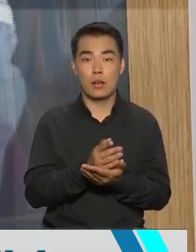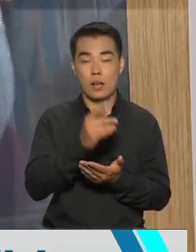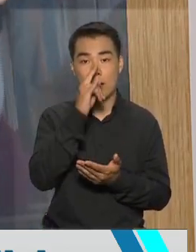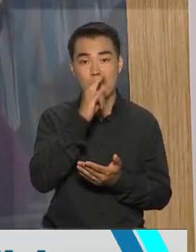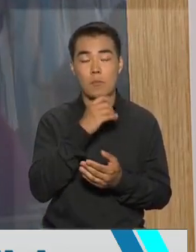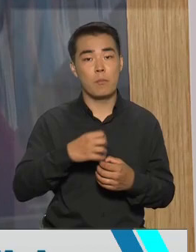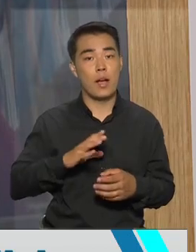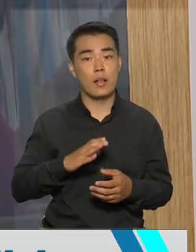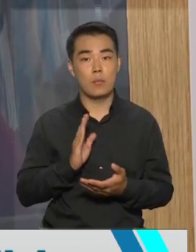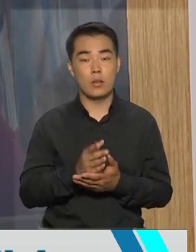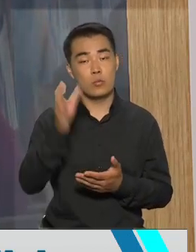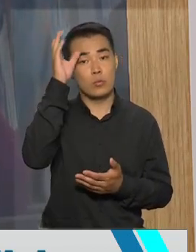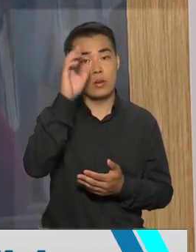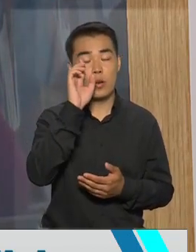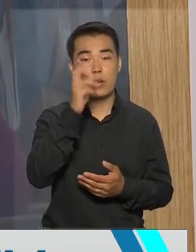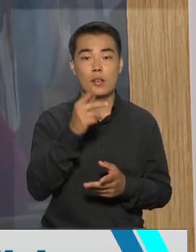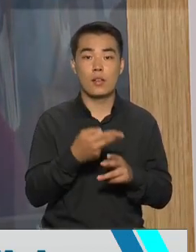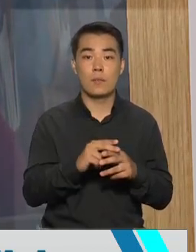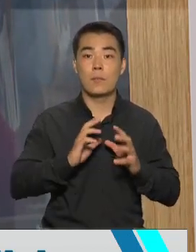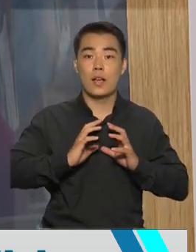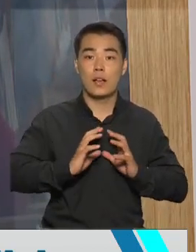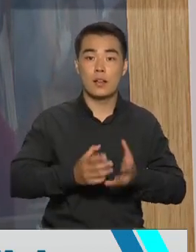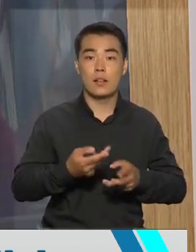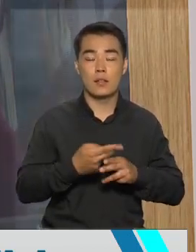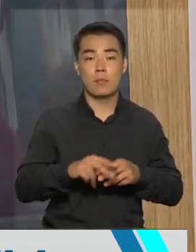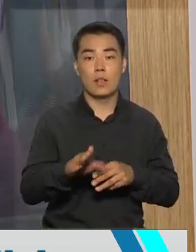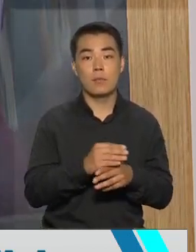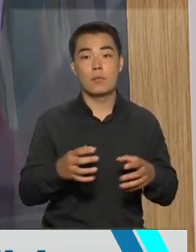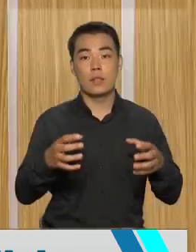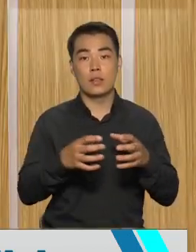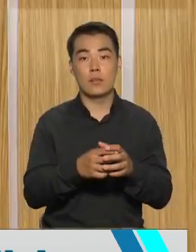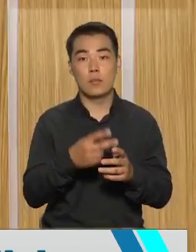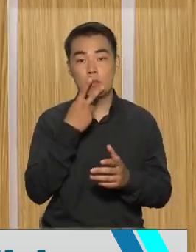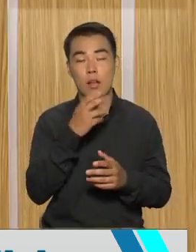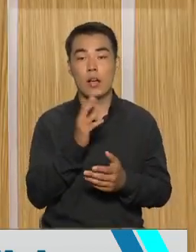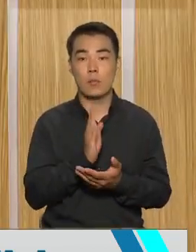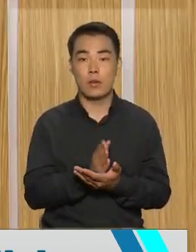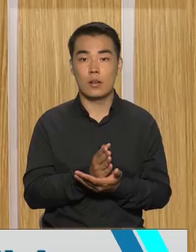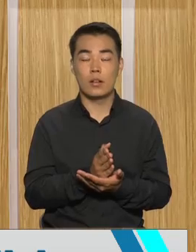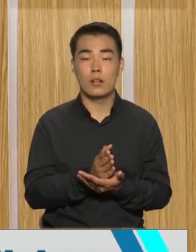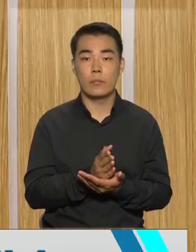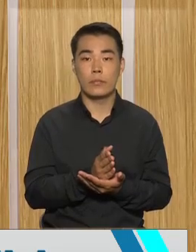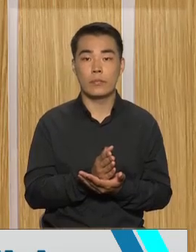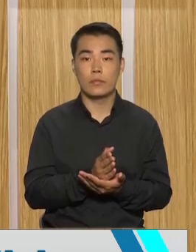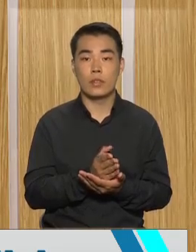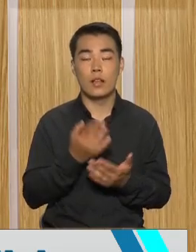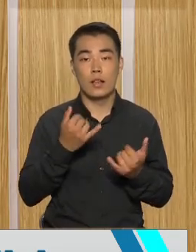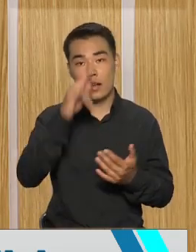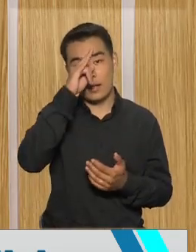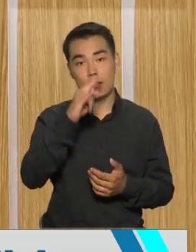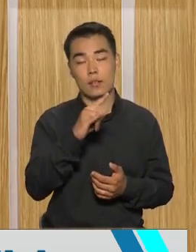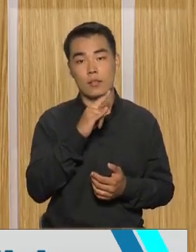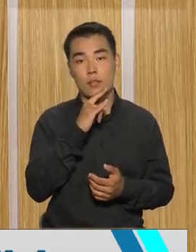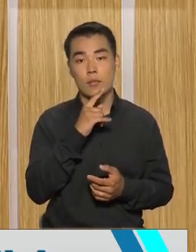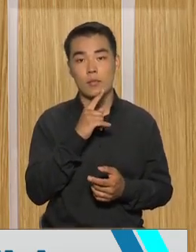жақпайды? Түркі мемлекеттерінің, түркі әлемінің бірлігіне неге жұрт үрке қарайды? Эми бул Казакстан эми